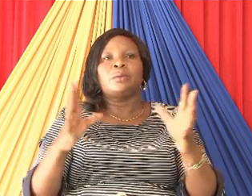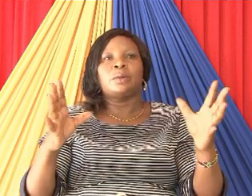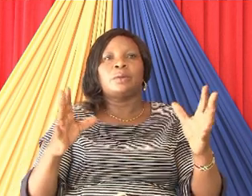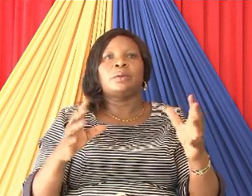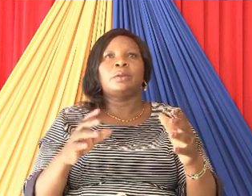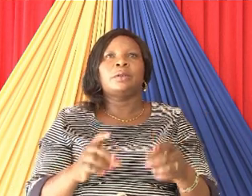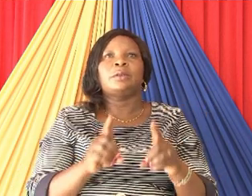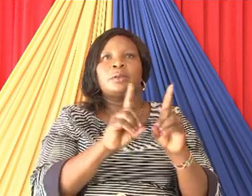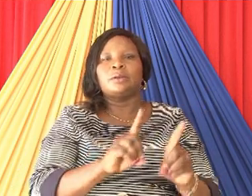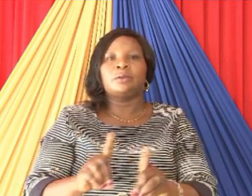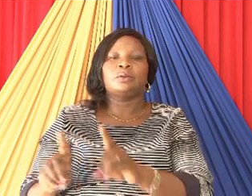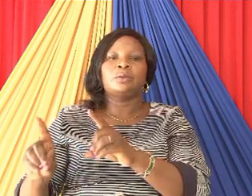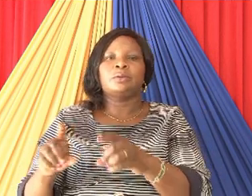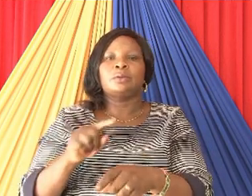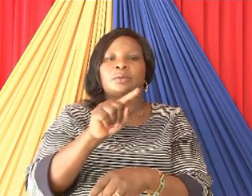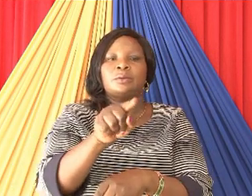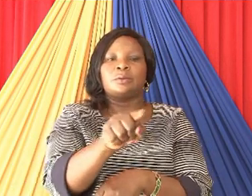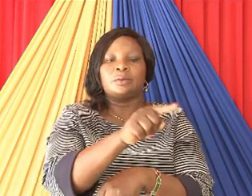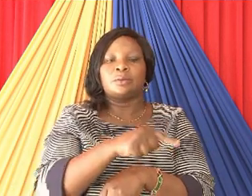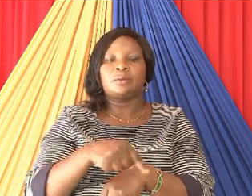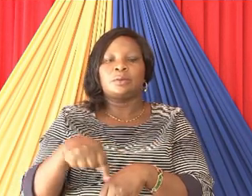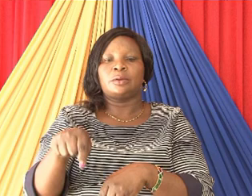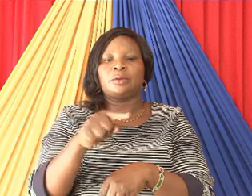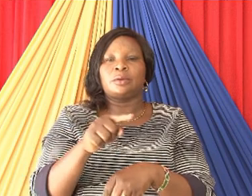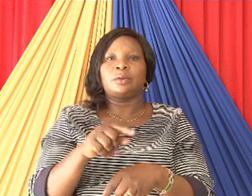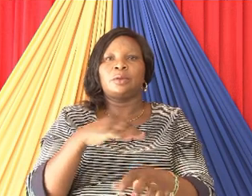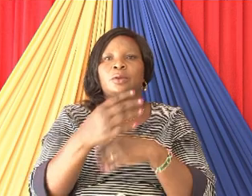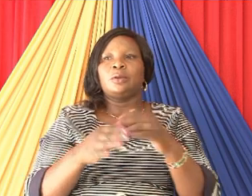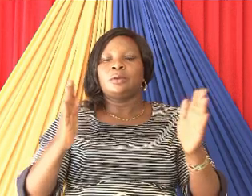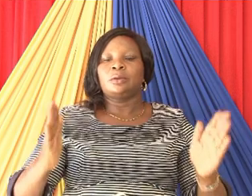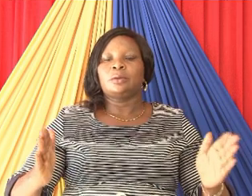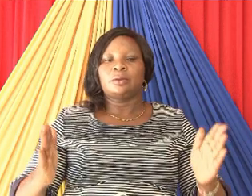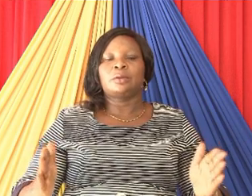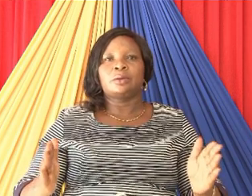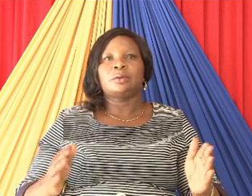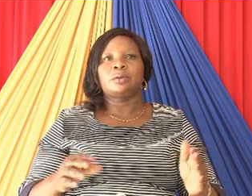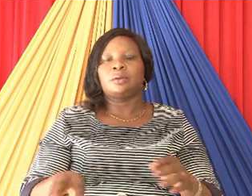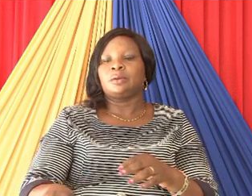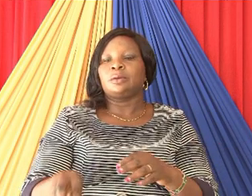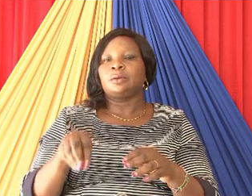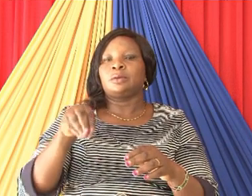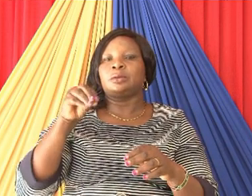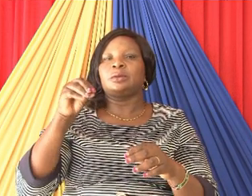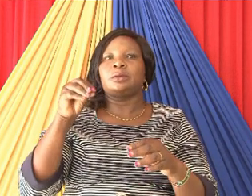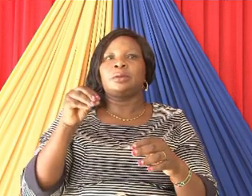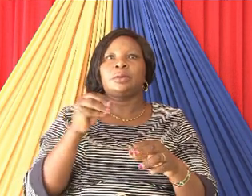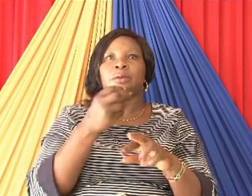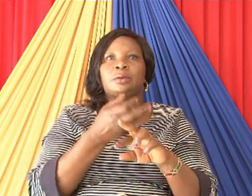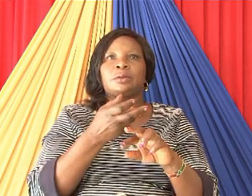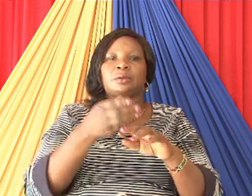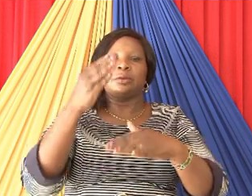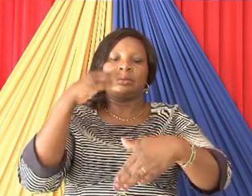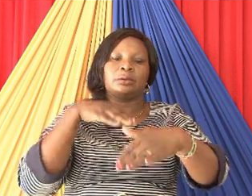adaki ulizunguka pande zote. Akatoa mawe yake, akapanda ndani